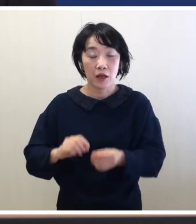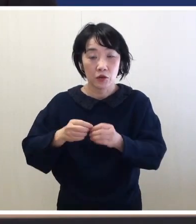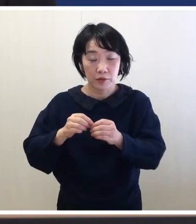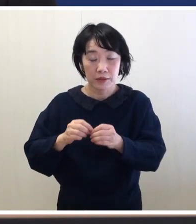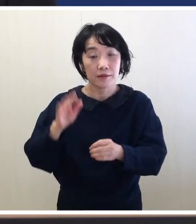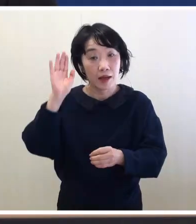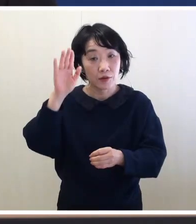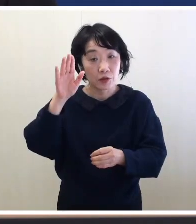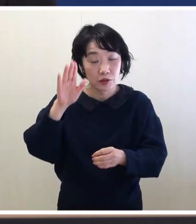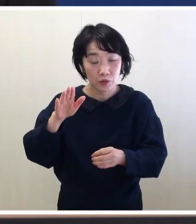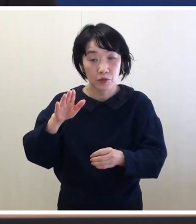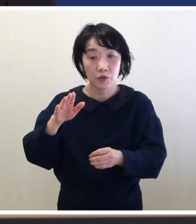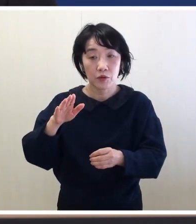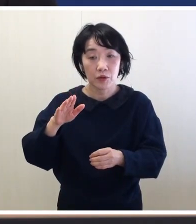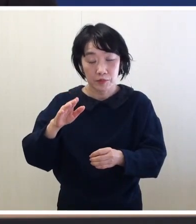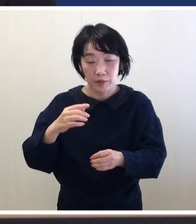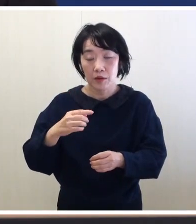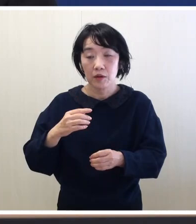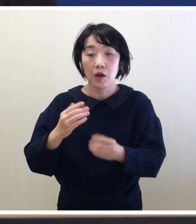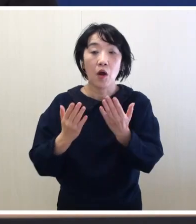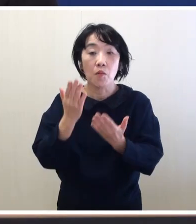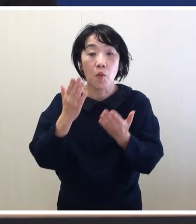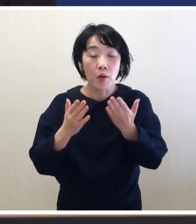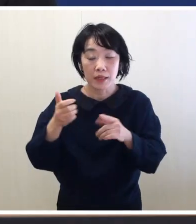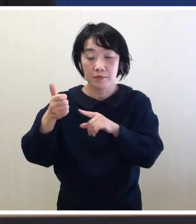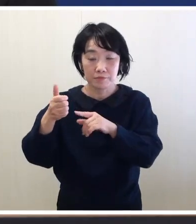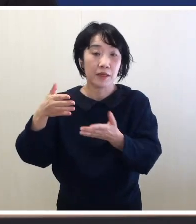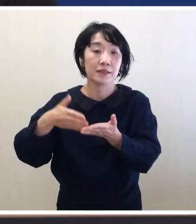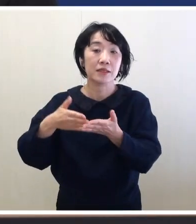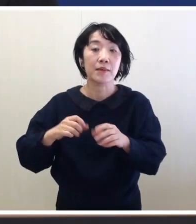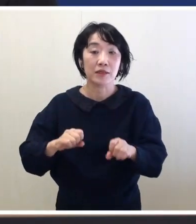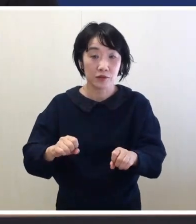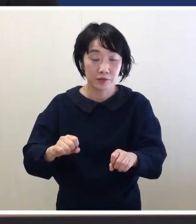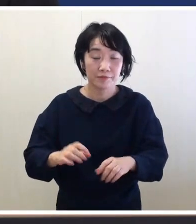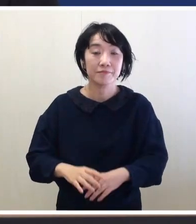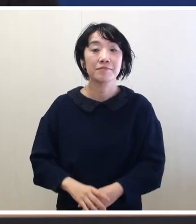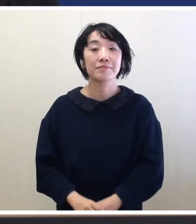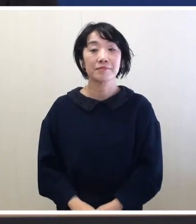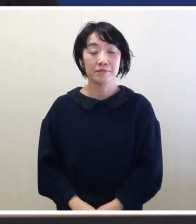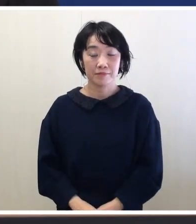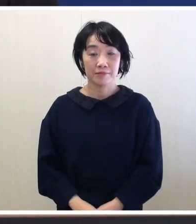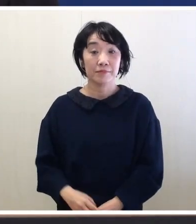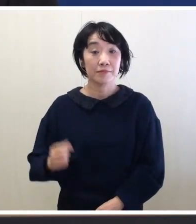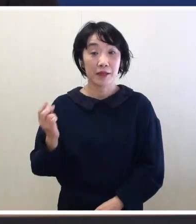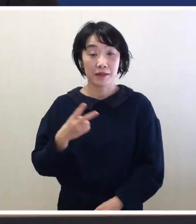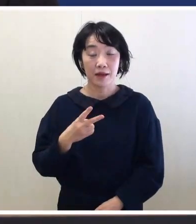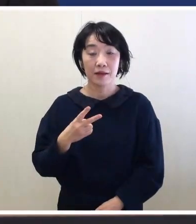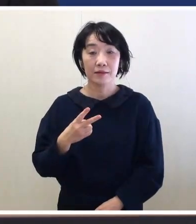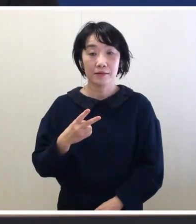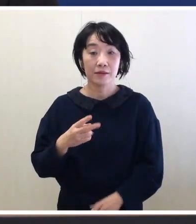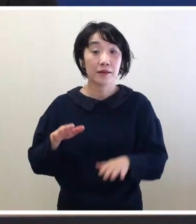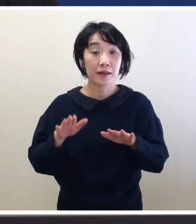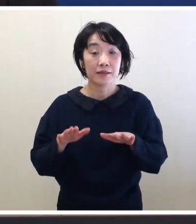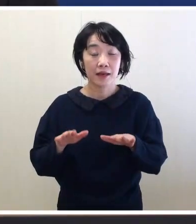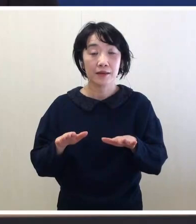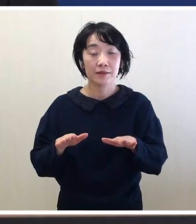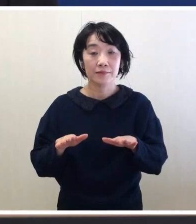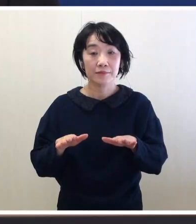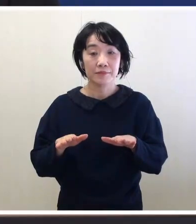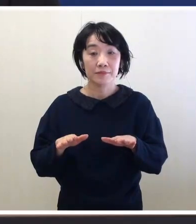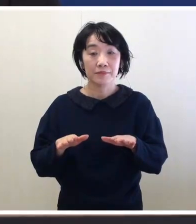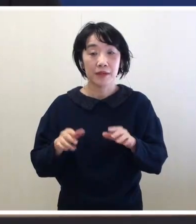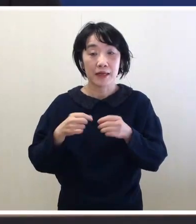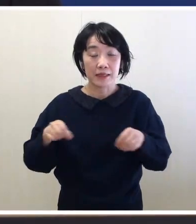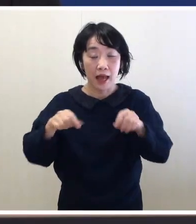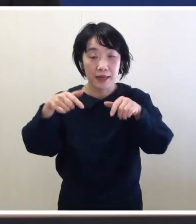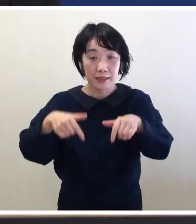えております。詳細については後ほど私ども森学長からお話をさせていただきます。また